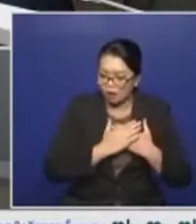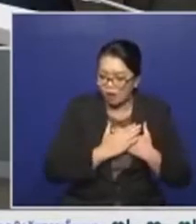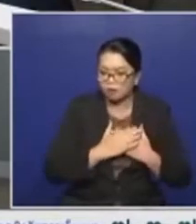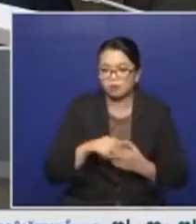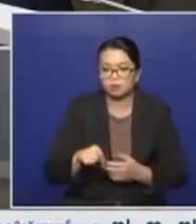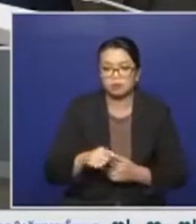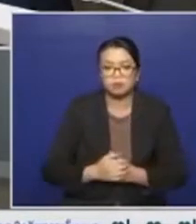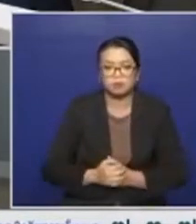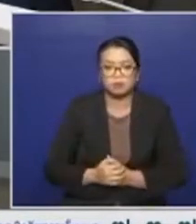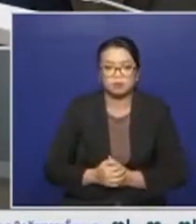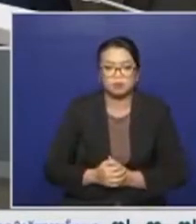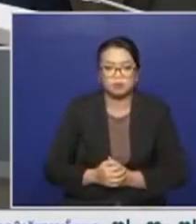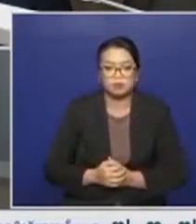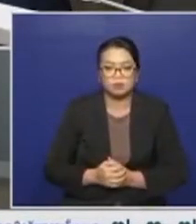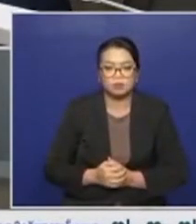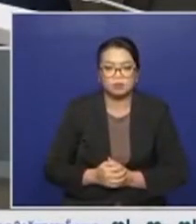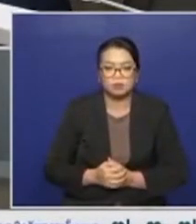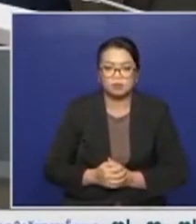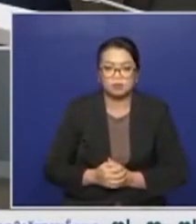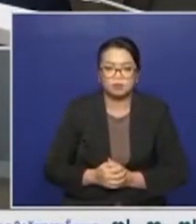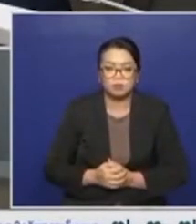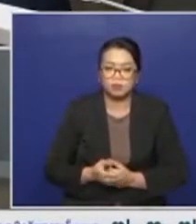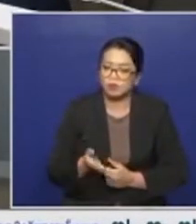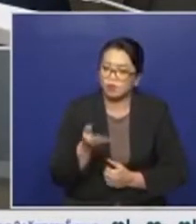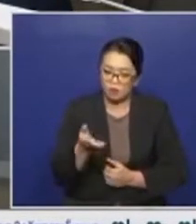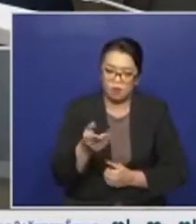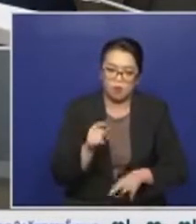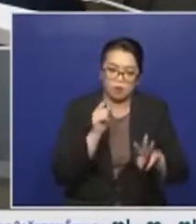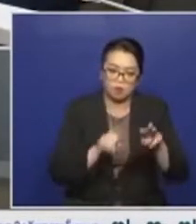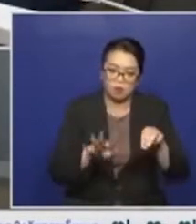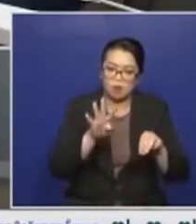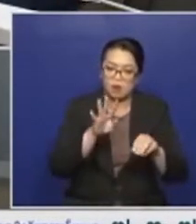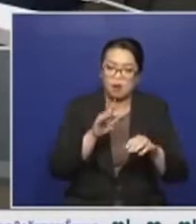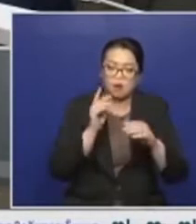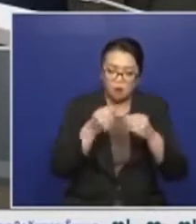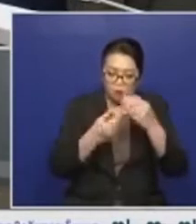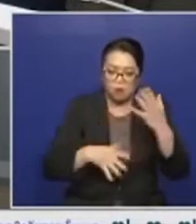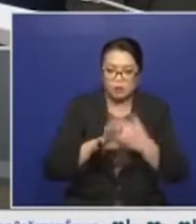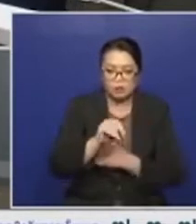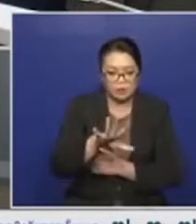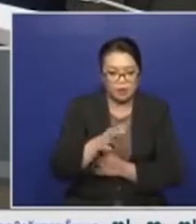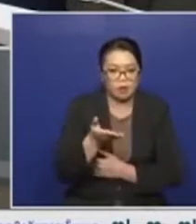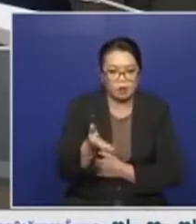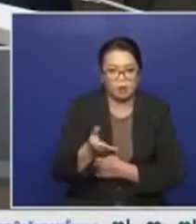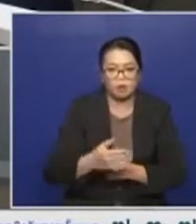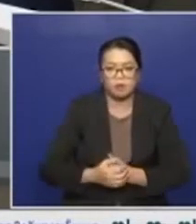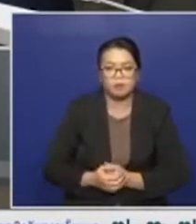เจริญกราบเรียนท่านประธานครับวิธีใช้ข้อ45ด้วยครับ